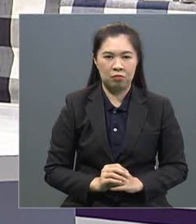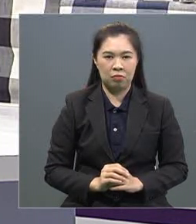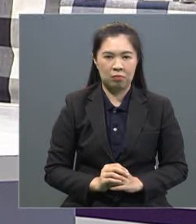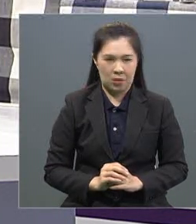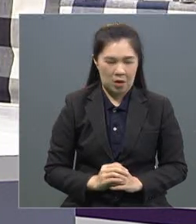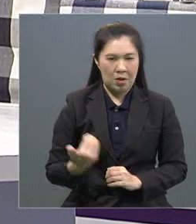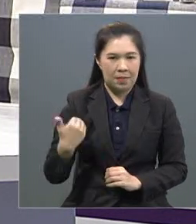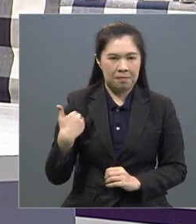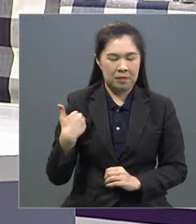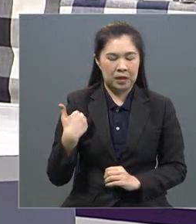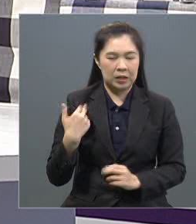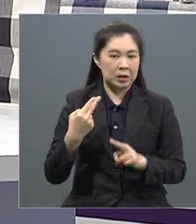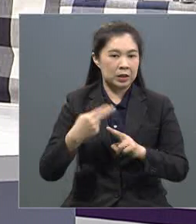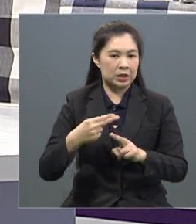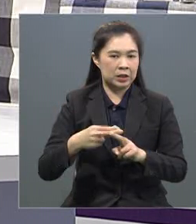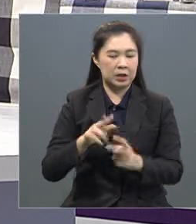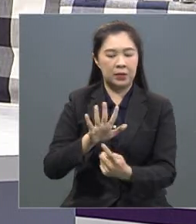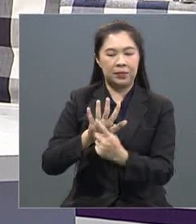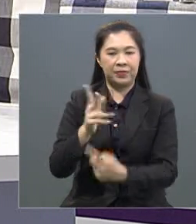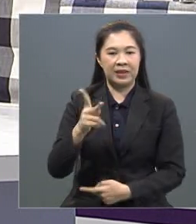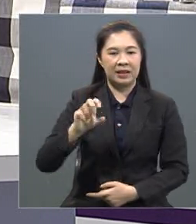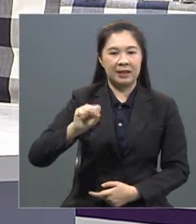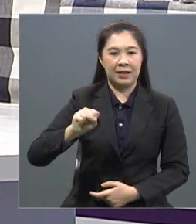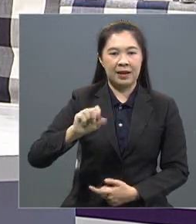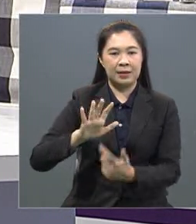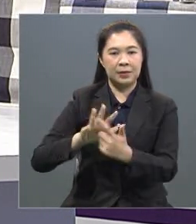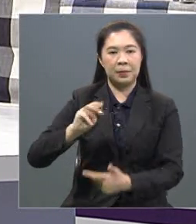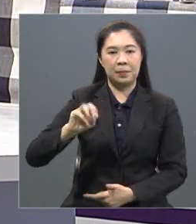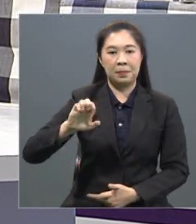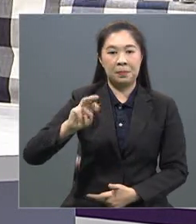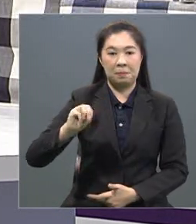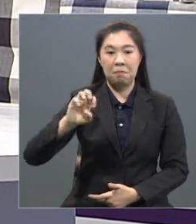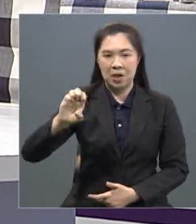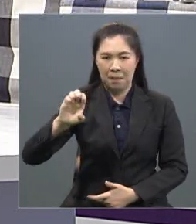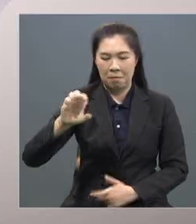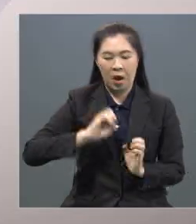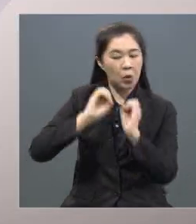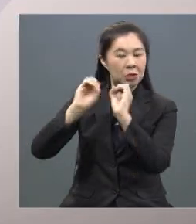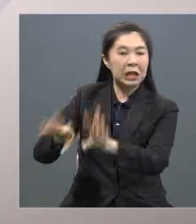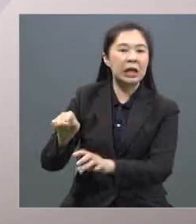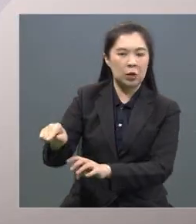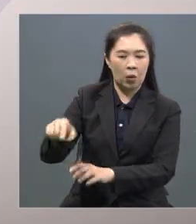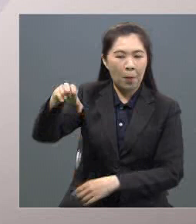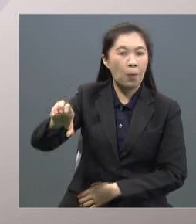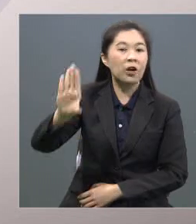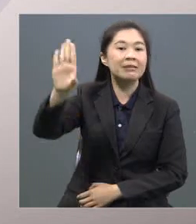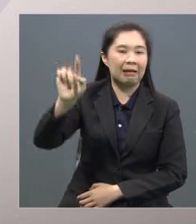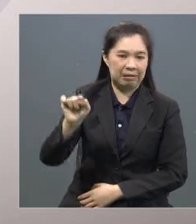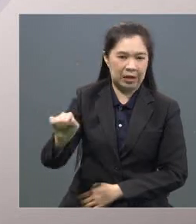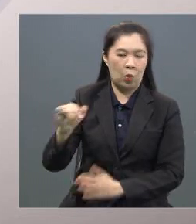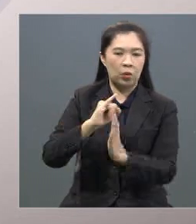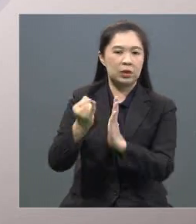แคดเมียมและสังกสี15,000ตันครับถูกนำมาทิกเอาไว้ภายในเขตของบริษัทแห่งหนึ่งในพื้นที่ของ